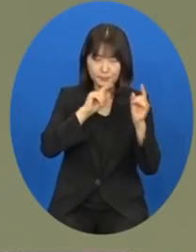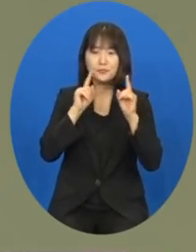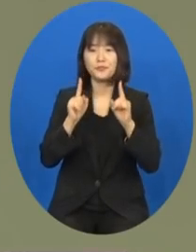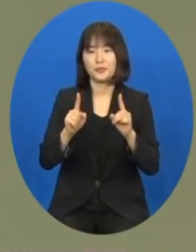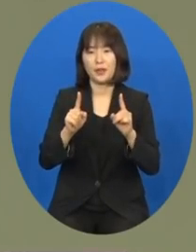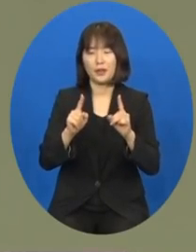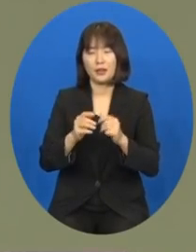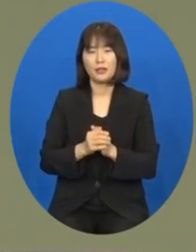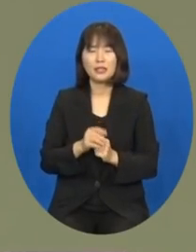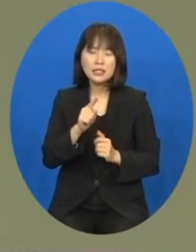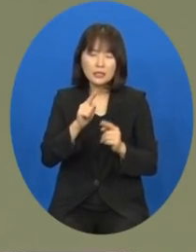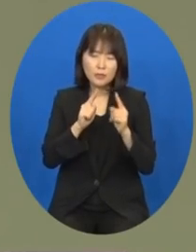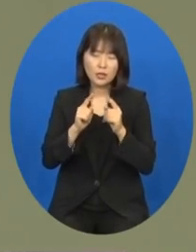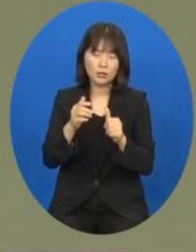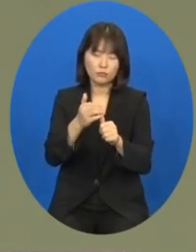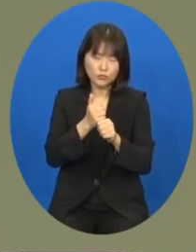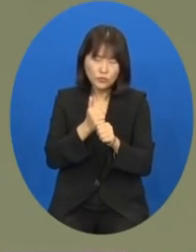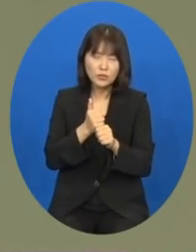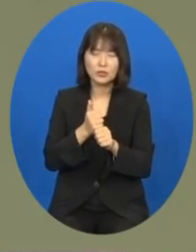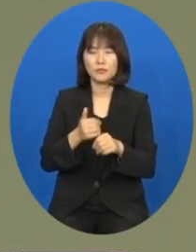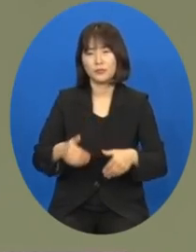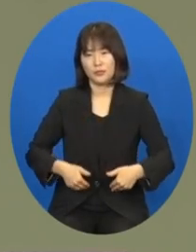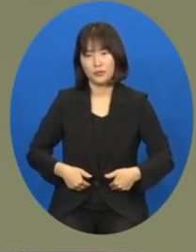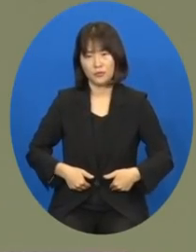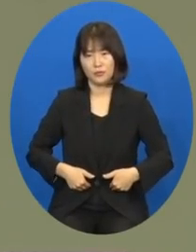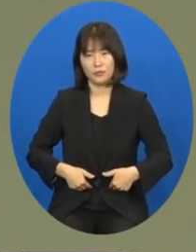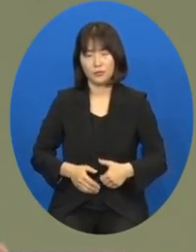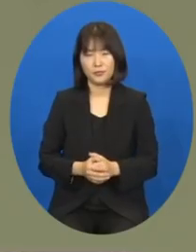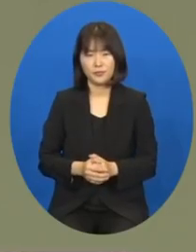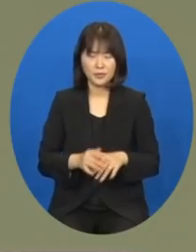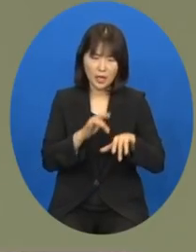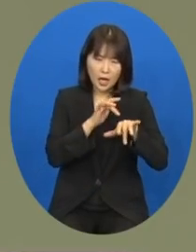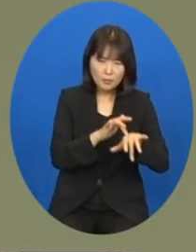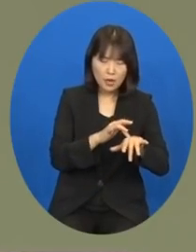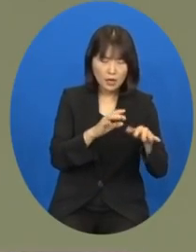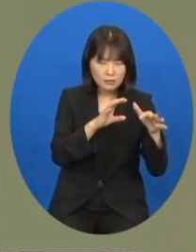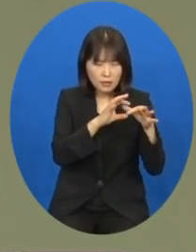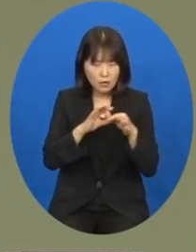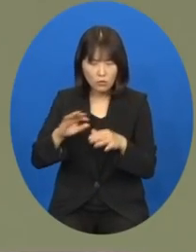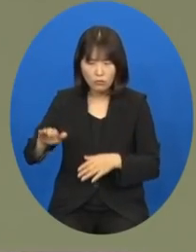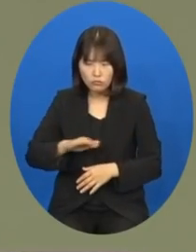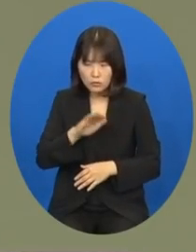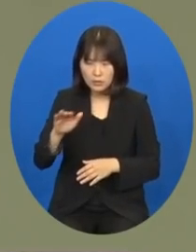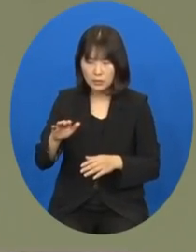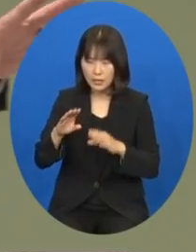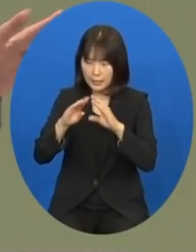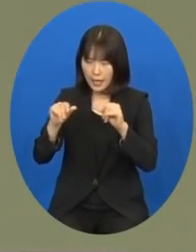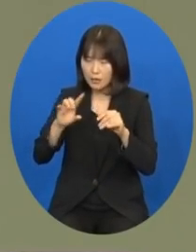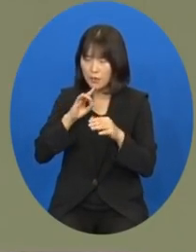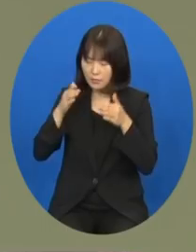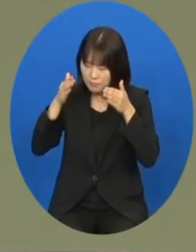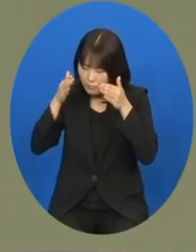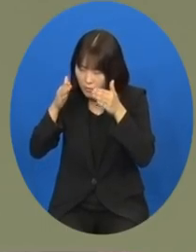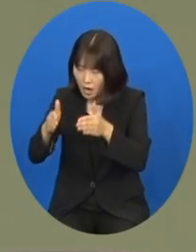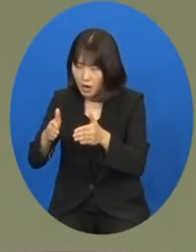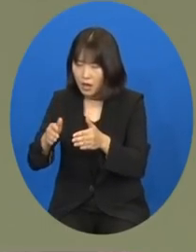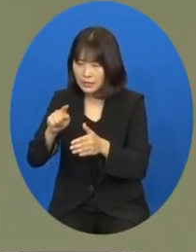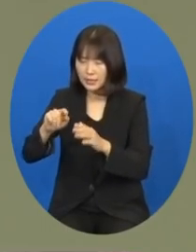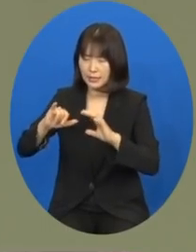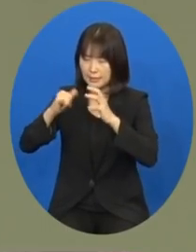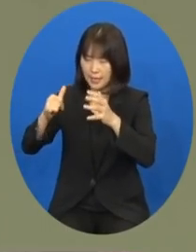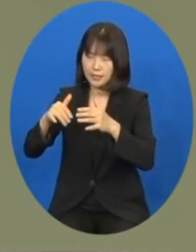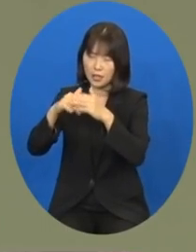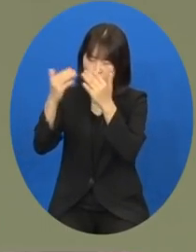말씀을 붙잡아야 되는 것입니다 악마는 계속해서 우리가 땅만 바라보고 이 세상이 물질이 전부다 라고 계속 기억할